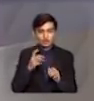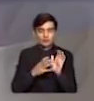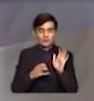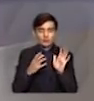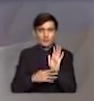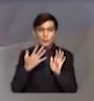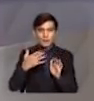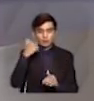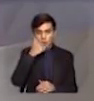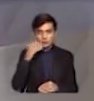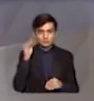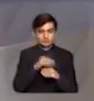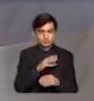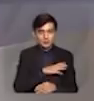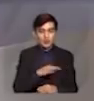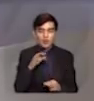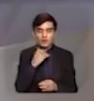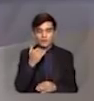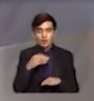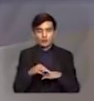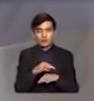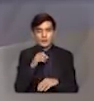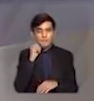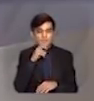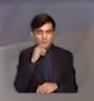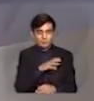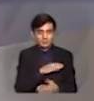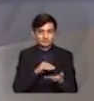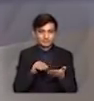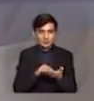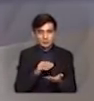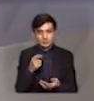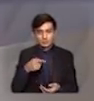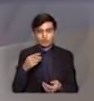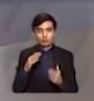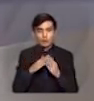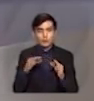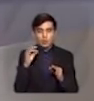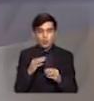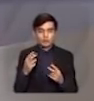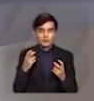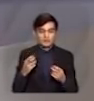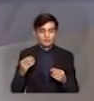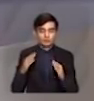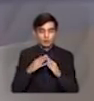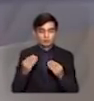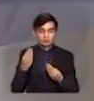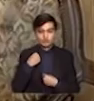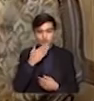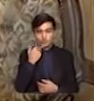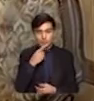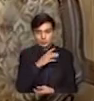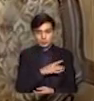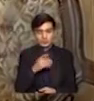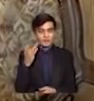жазылған. Бірақ батырдың келіні жазушы Зейнеп Ахметова үйімізге ол атақтың белгісі берілмеді деп отыр.